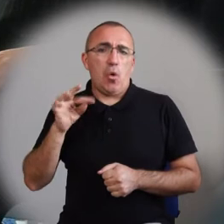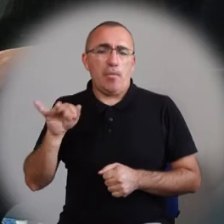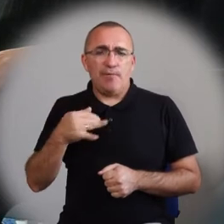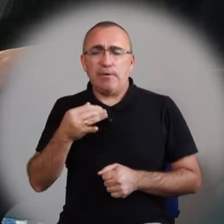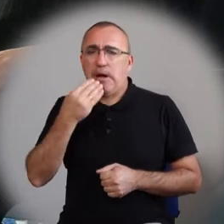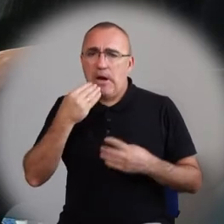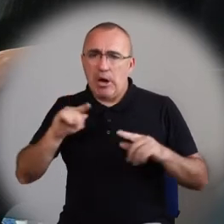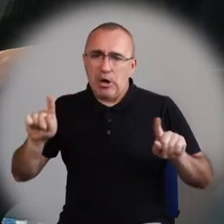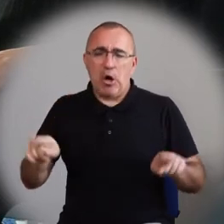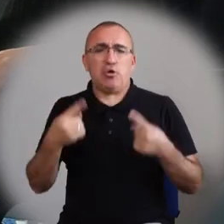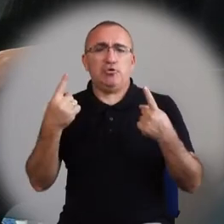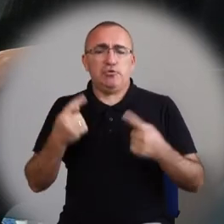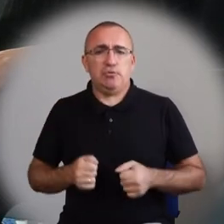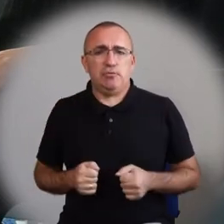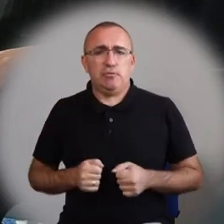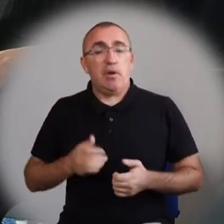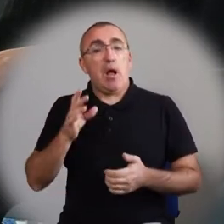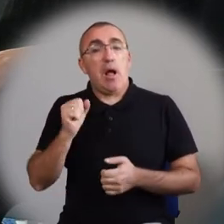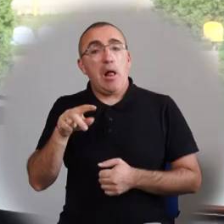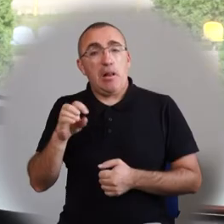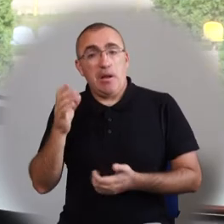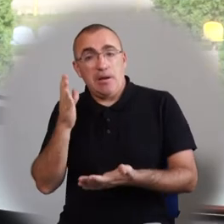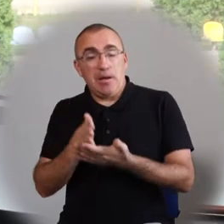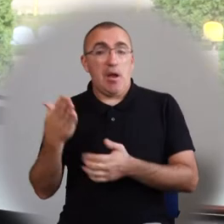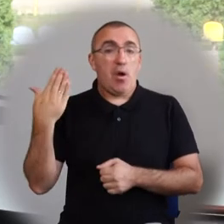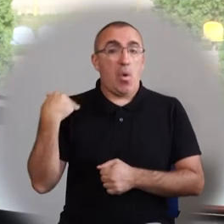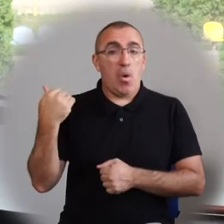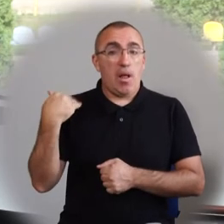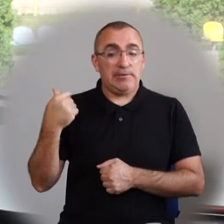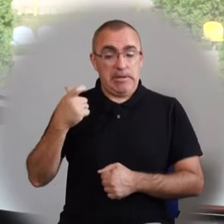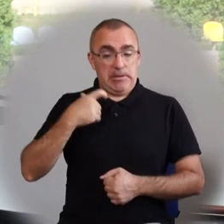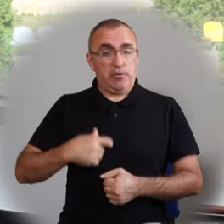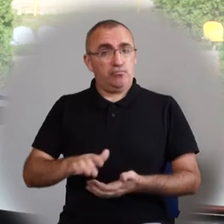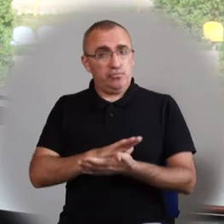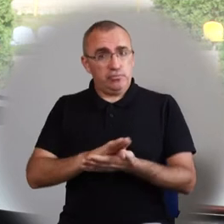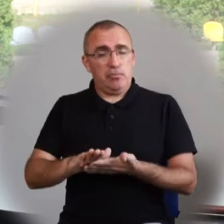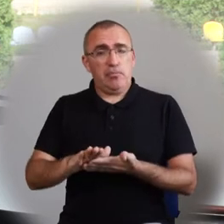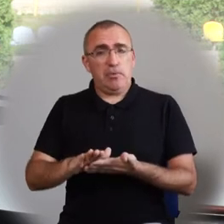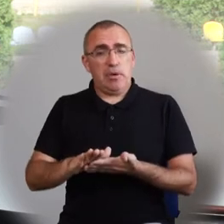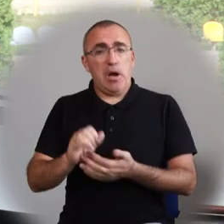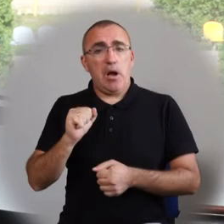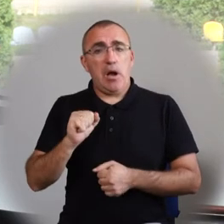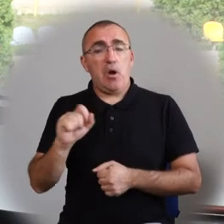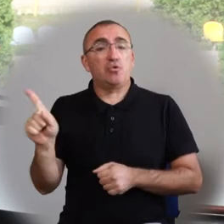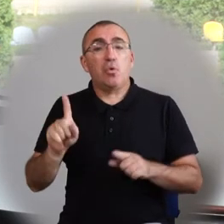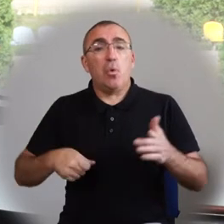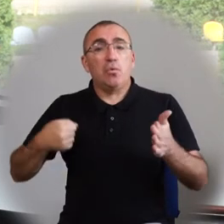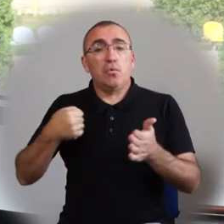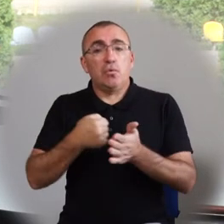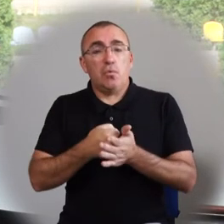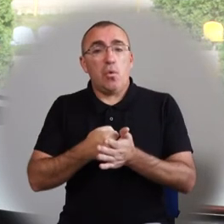Кропивницький найкраще. Але є олександрійцем, а